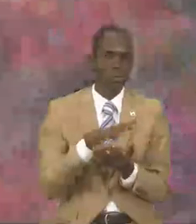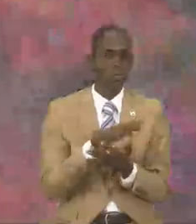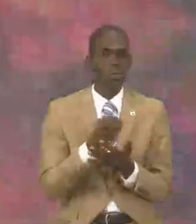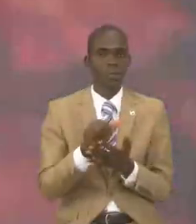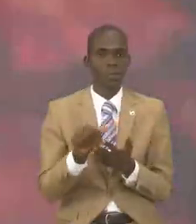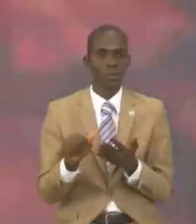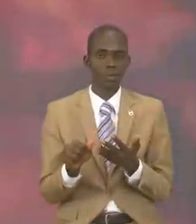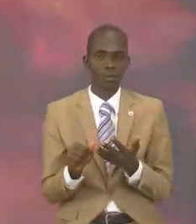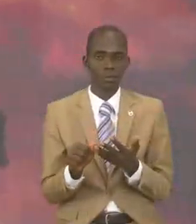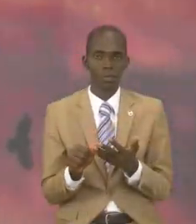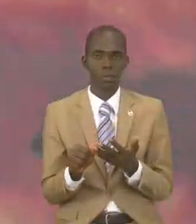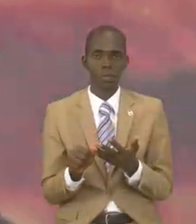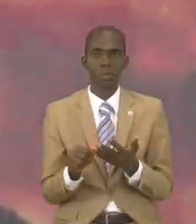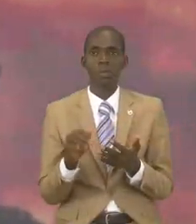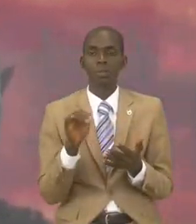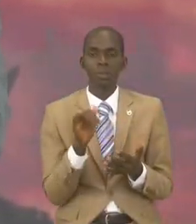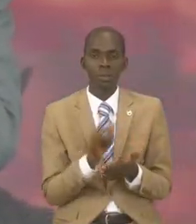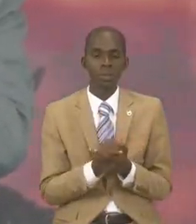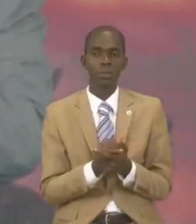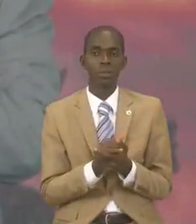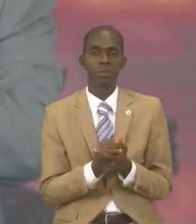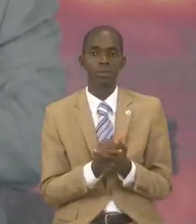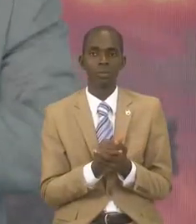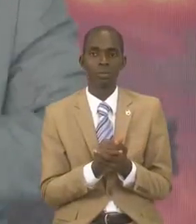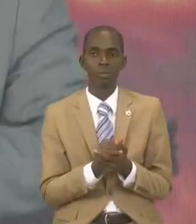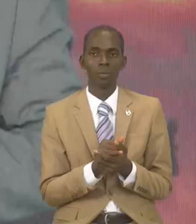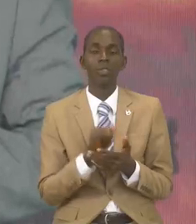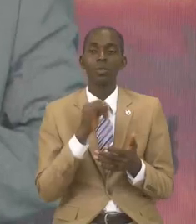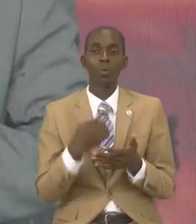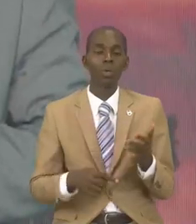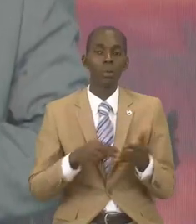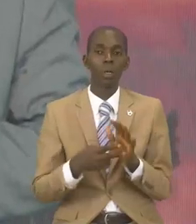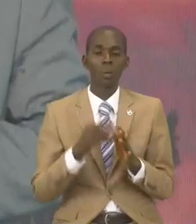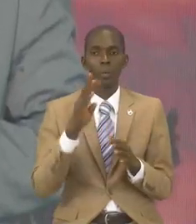Ce sont l'impudicité. C'est ce que ça veut dire crucifier la chair.